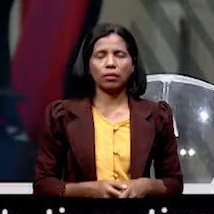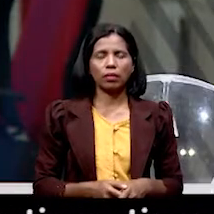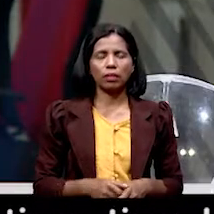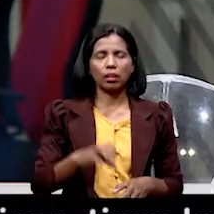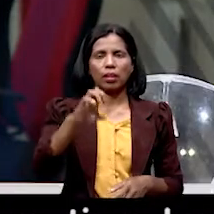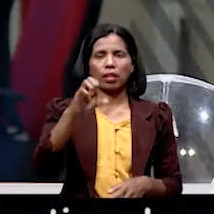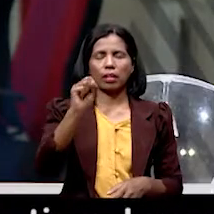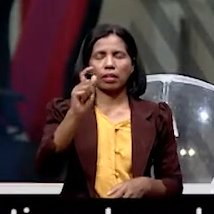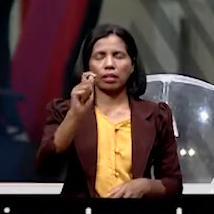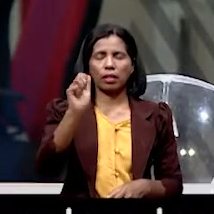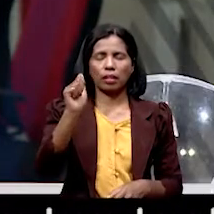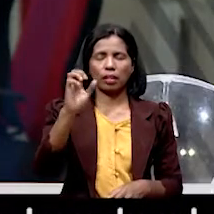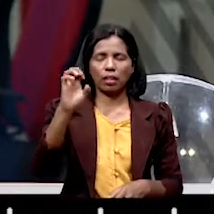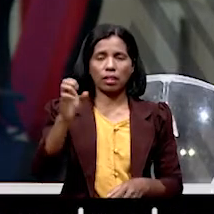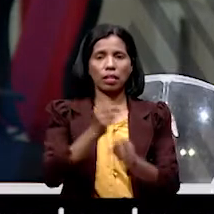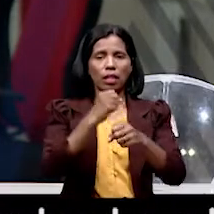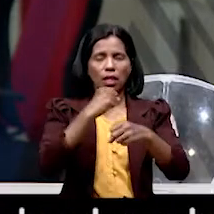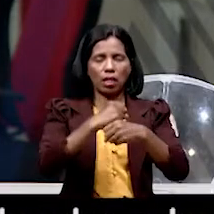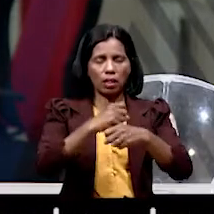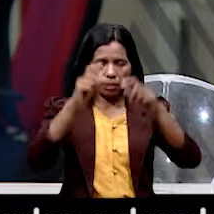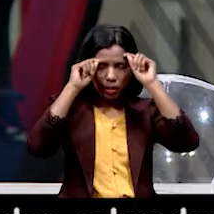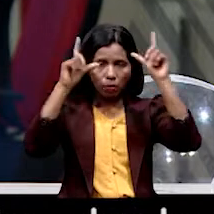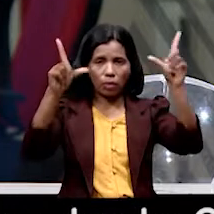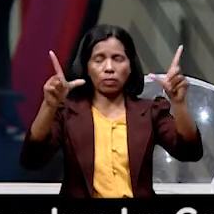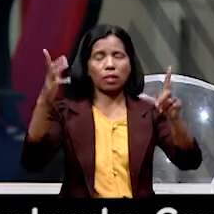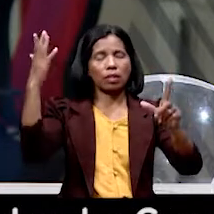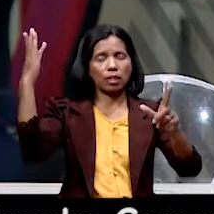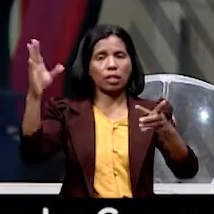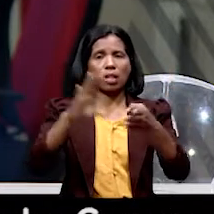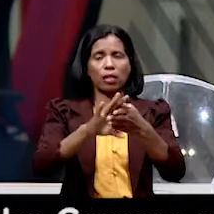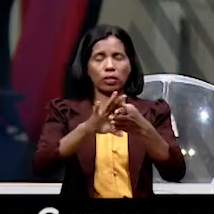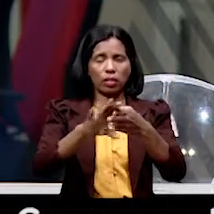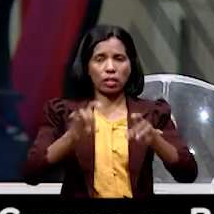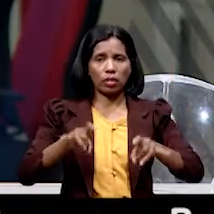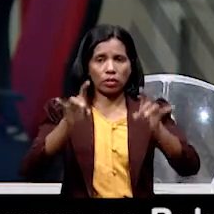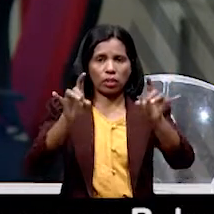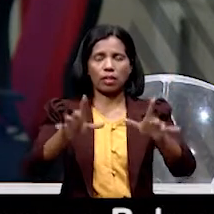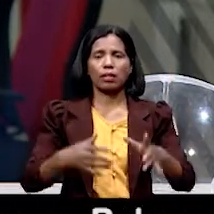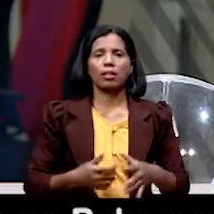Stai si rauk halo resensiamento elettoral batimoruan sira iha Australia.